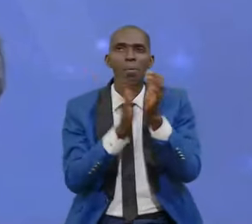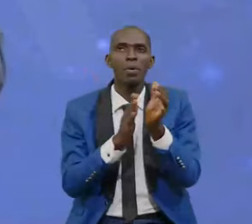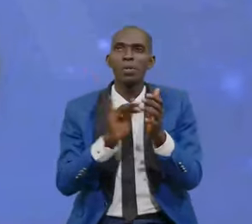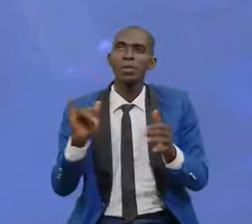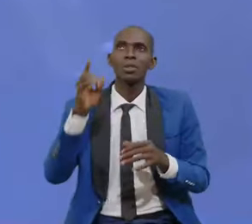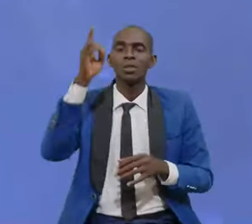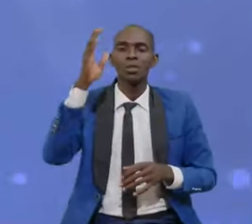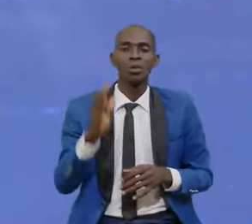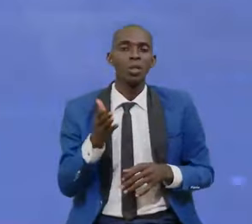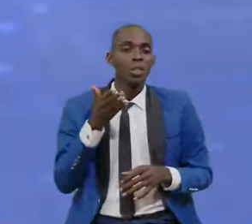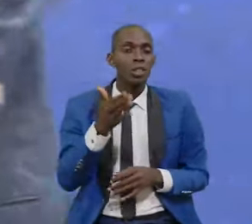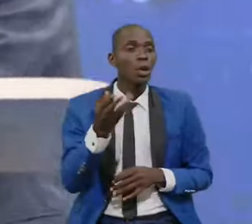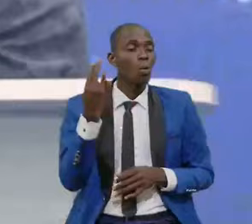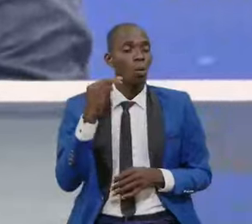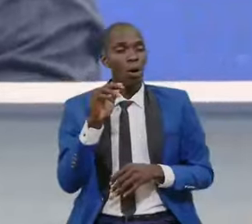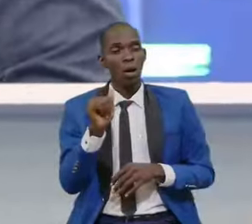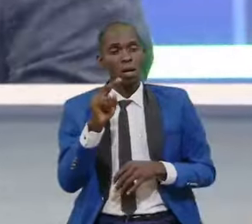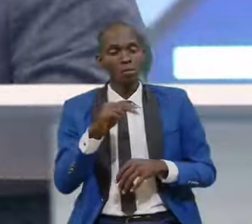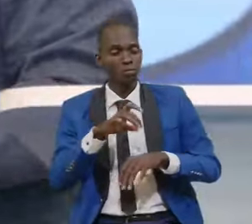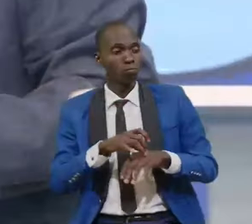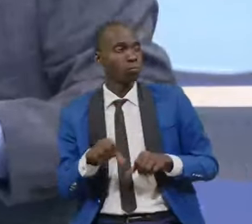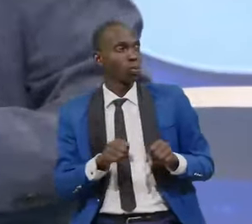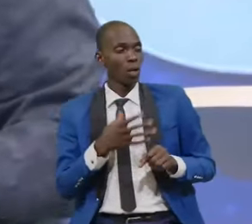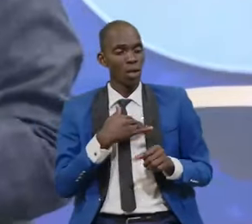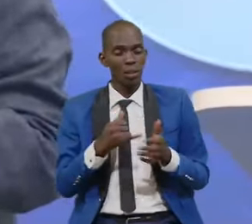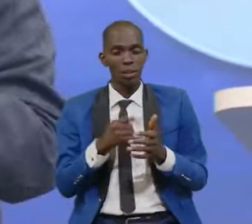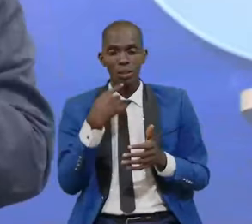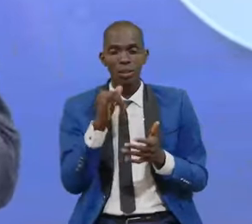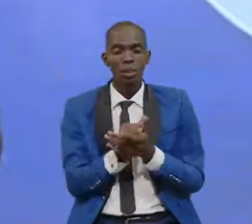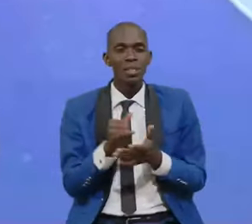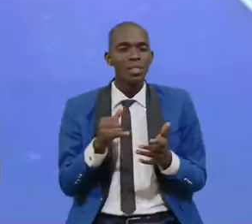Il y aura un tremblement de terre.